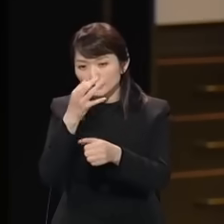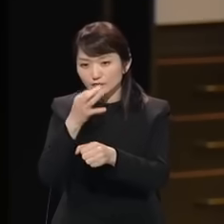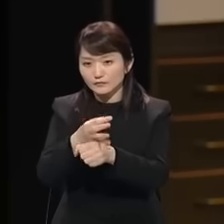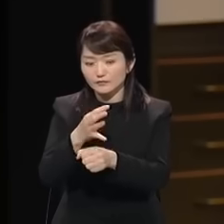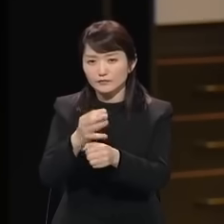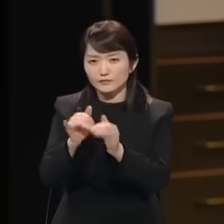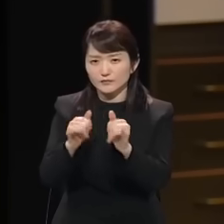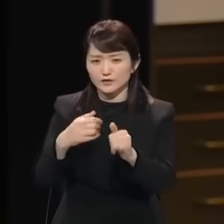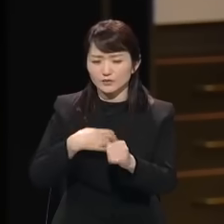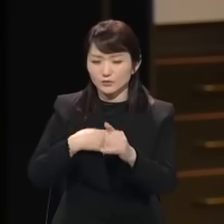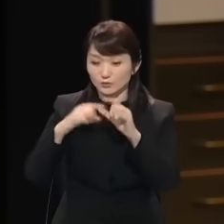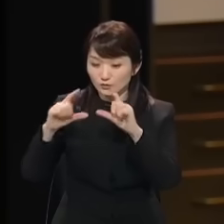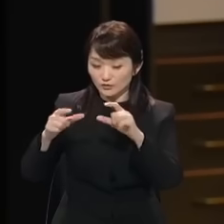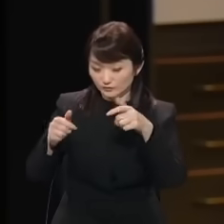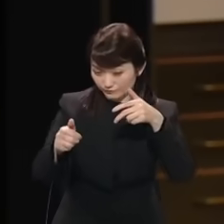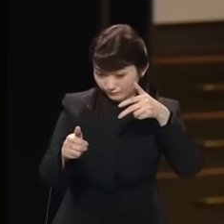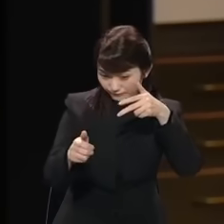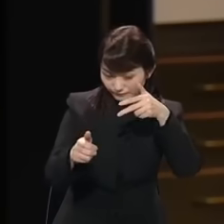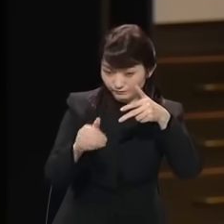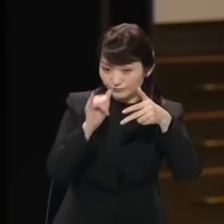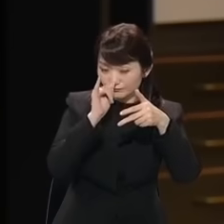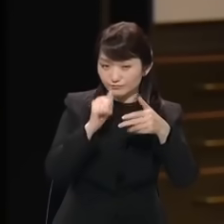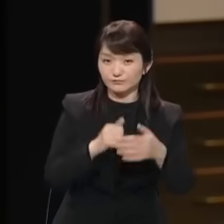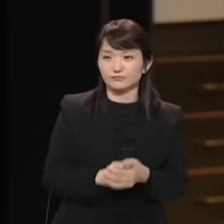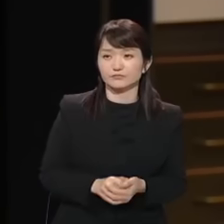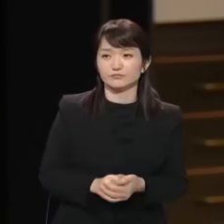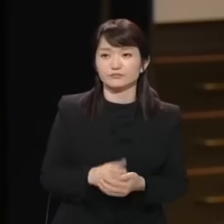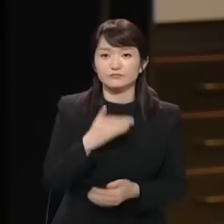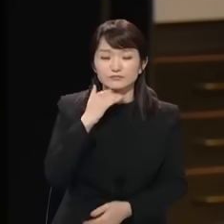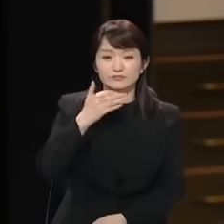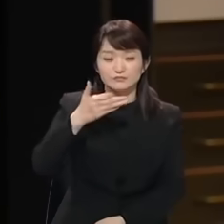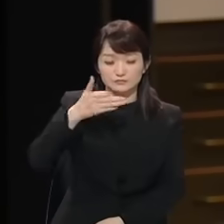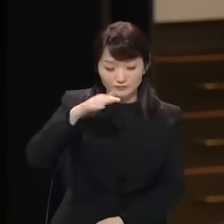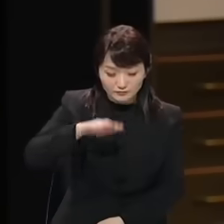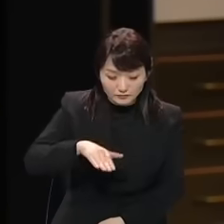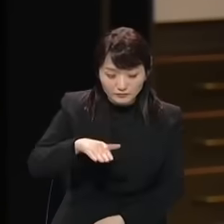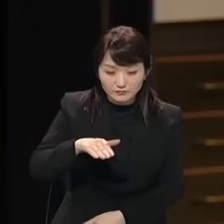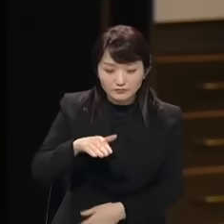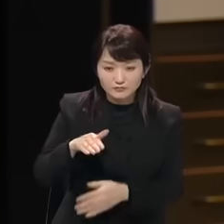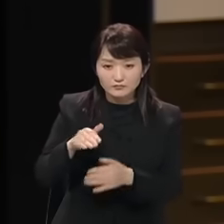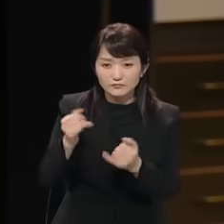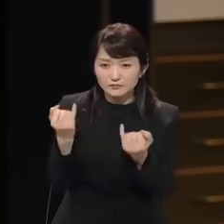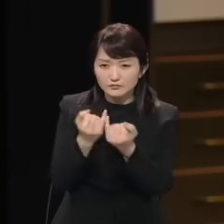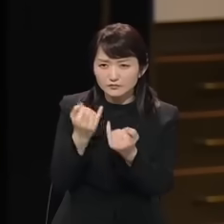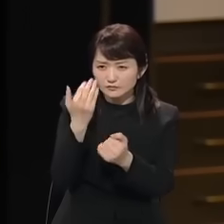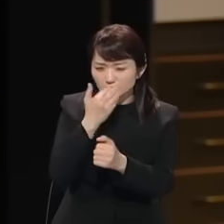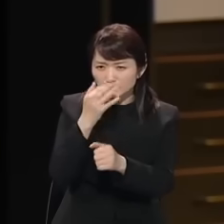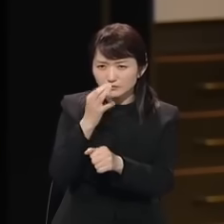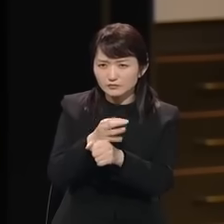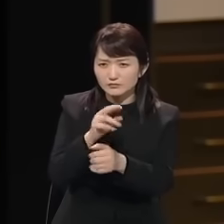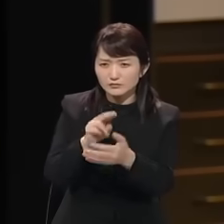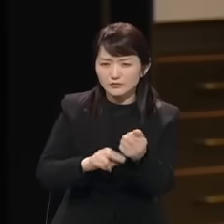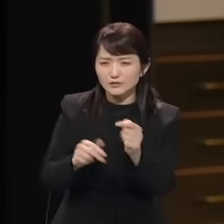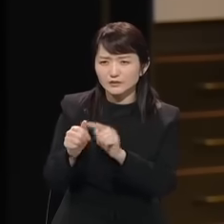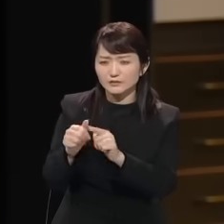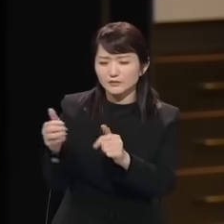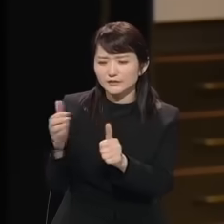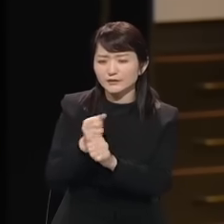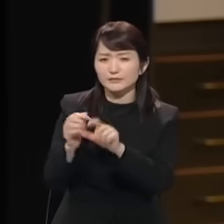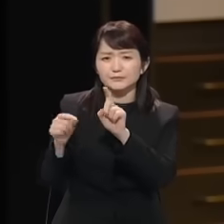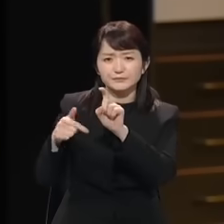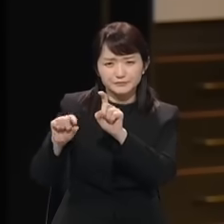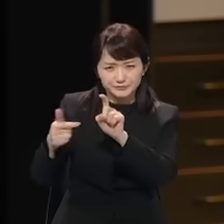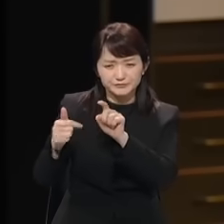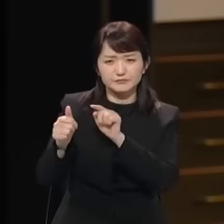찍어왔다고 합니다. 그동안 이런 식으로 미성년자 성매매하려는 남성을 10건 정도 이렇게 잡아내겠다고 하고요. 그